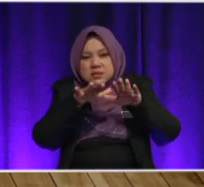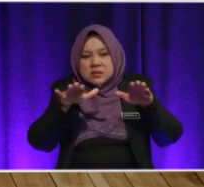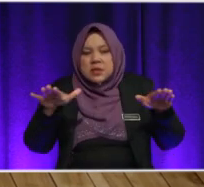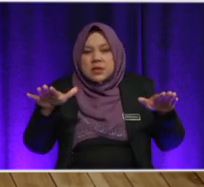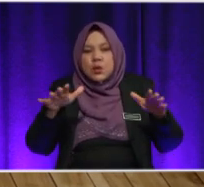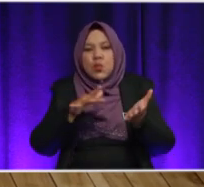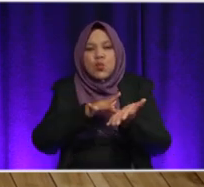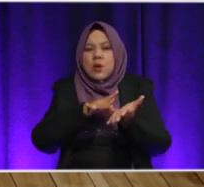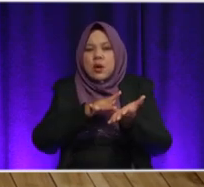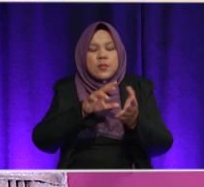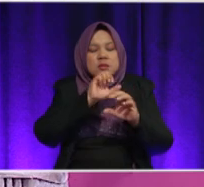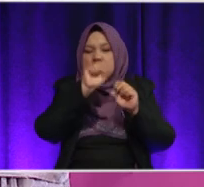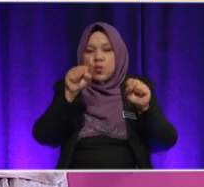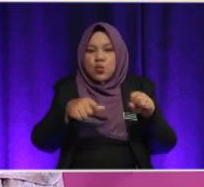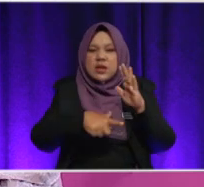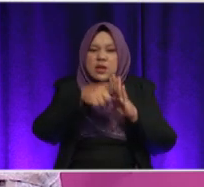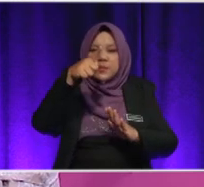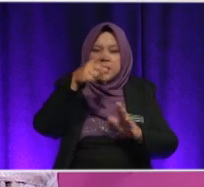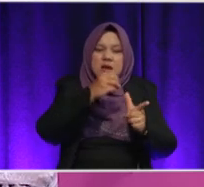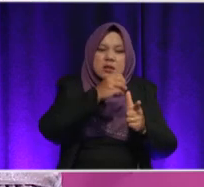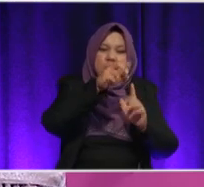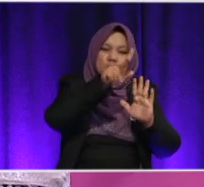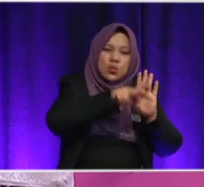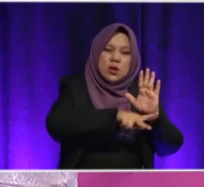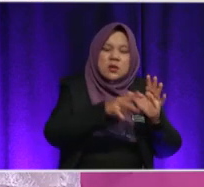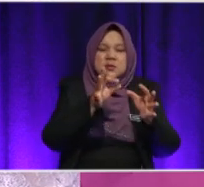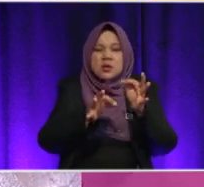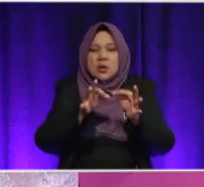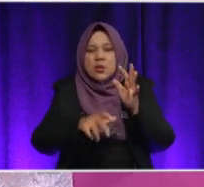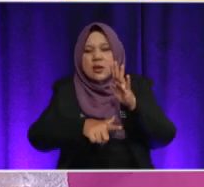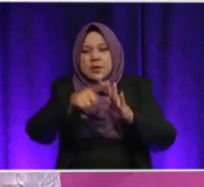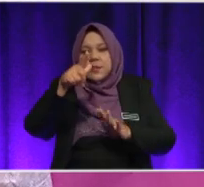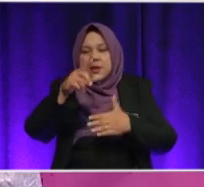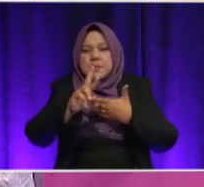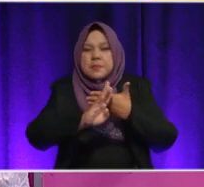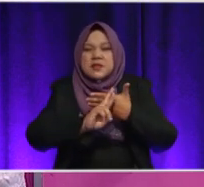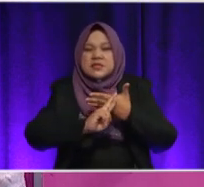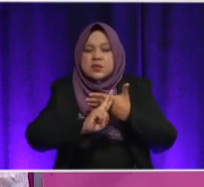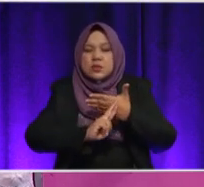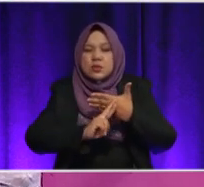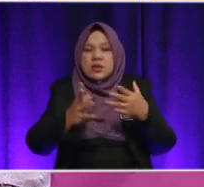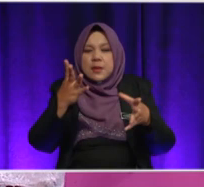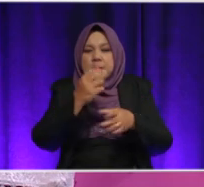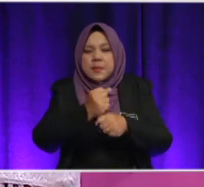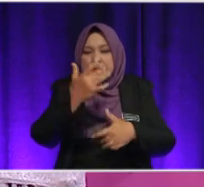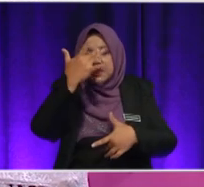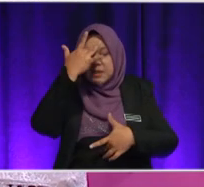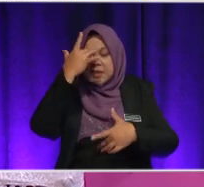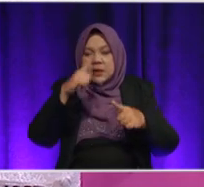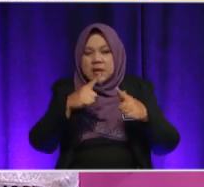tidak boleh terlebih tidak boleh kurang jika terlebih kita berisiko mendapat penyakit yang lain kalau berkurang